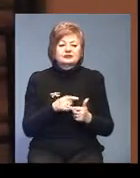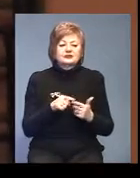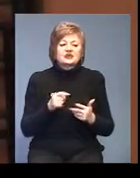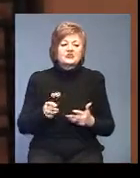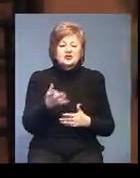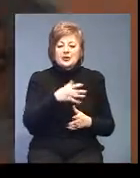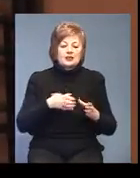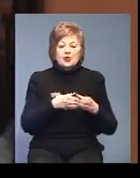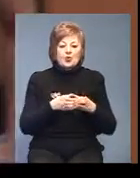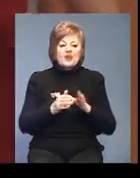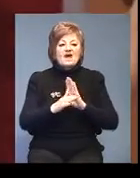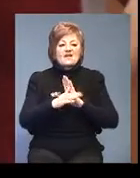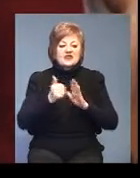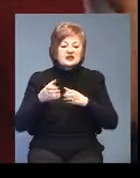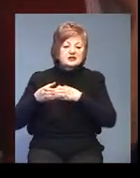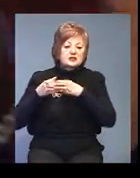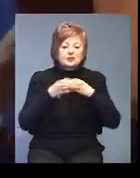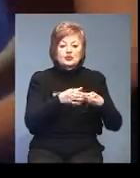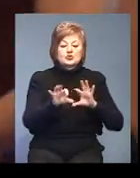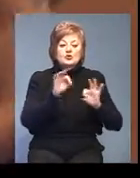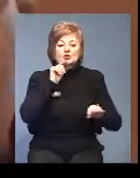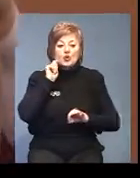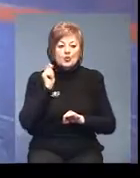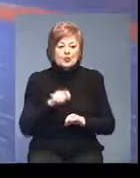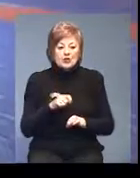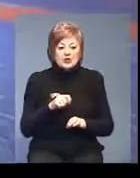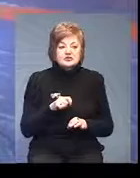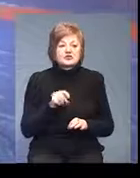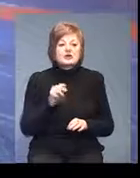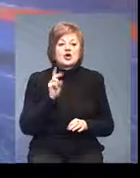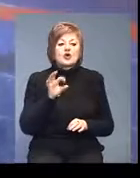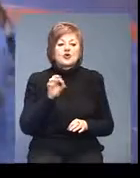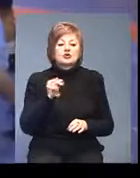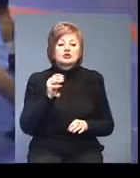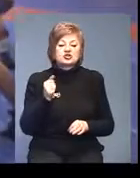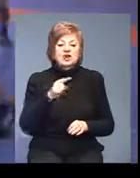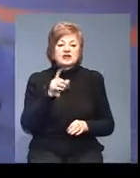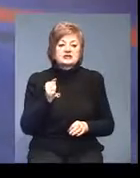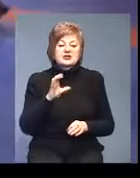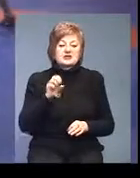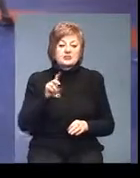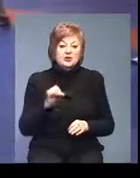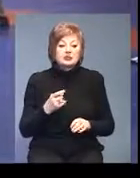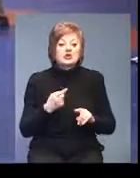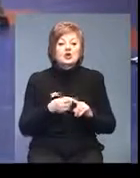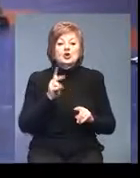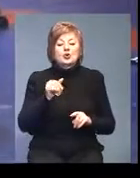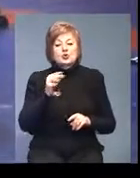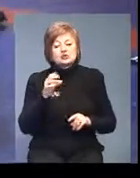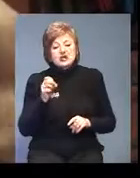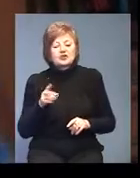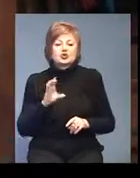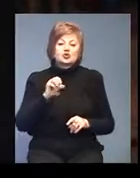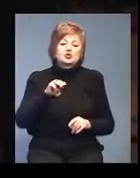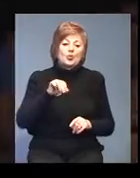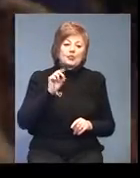Деркач викликані до табору збірної України до конча заспи за основним списком. Дегтярьов, Куценко, Гладких, Ступін